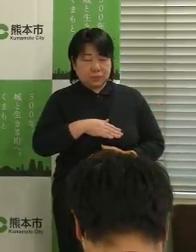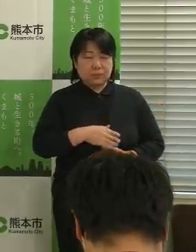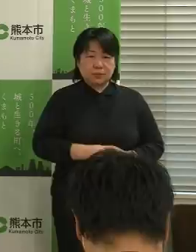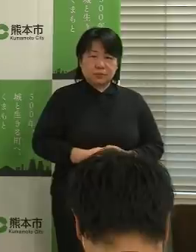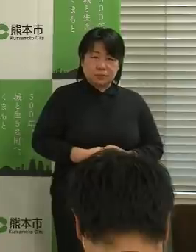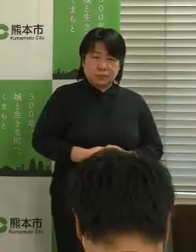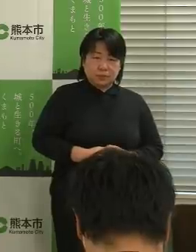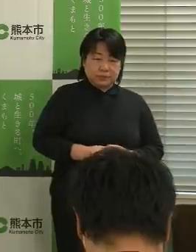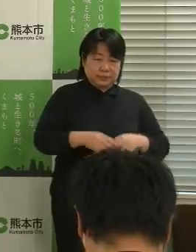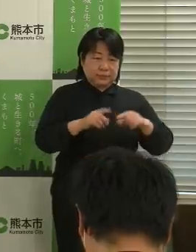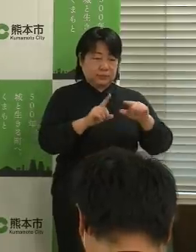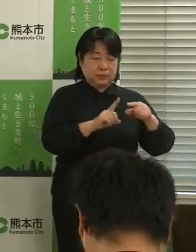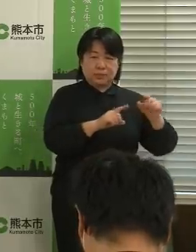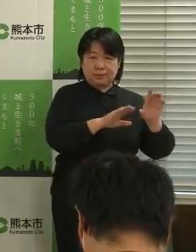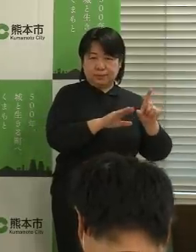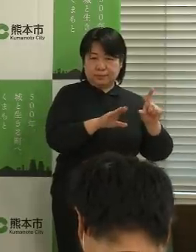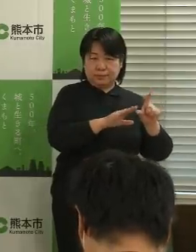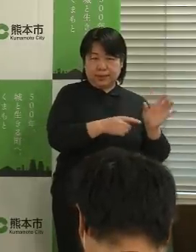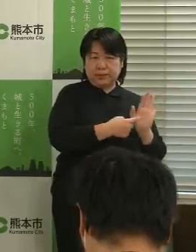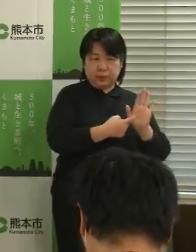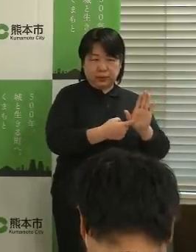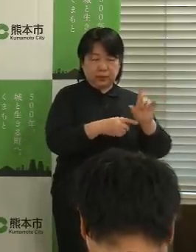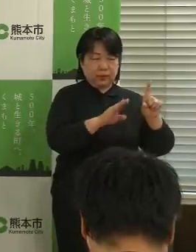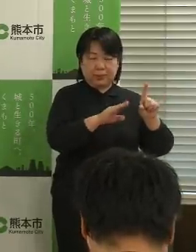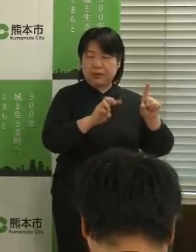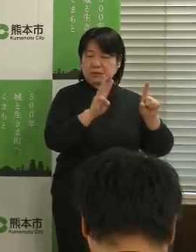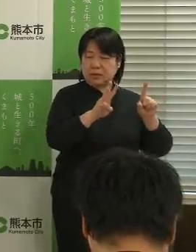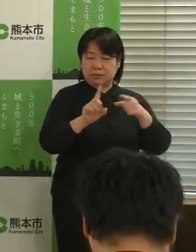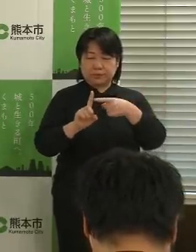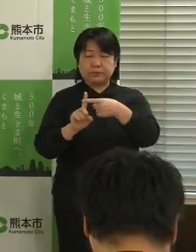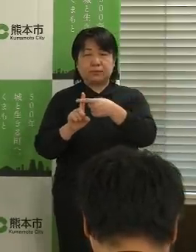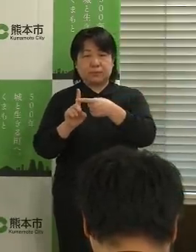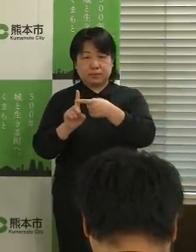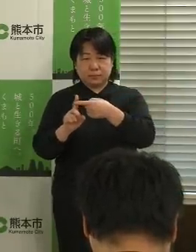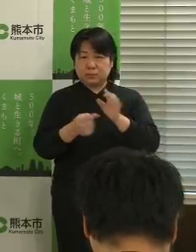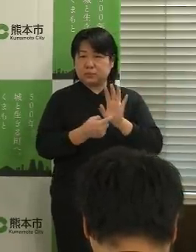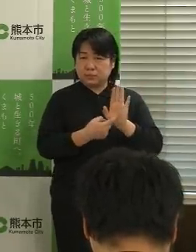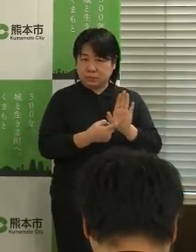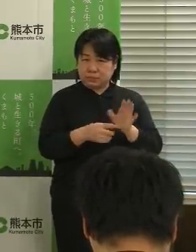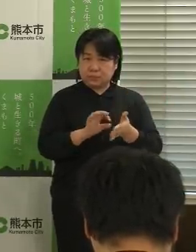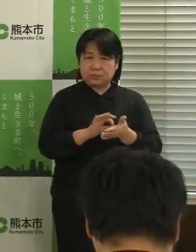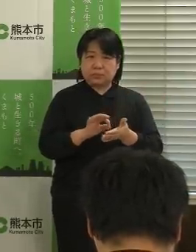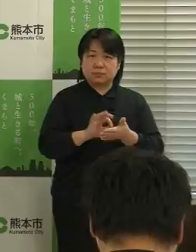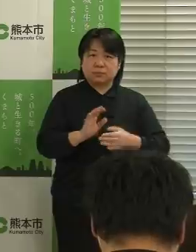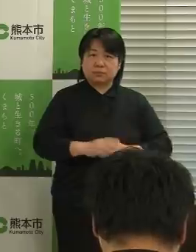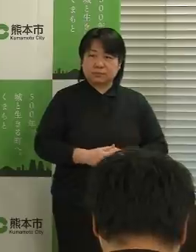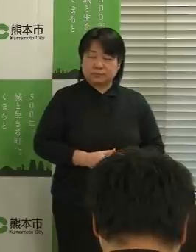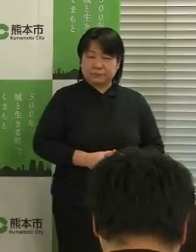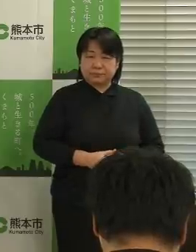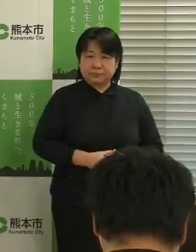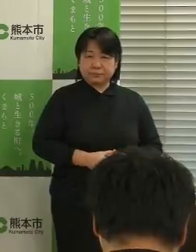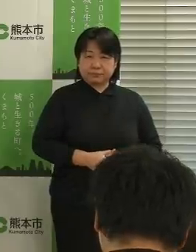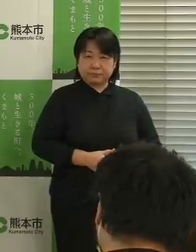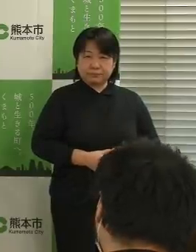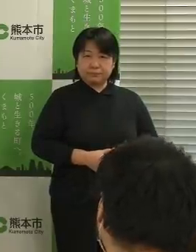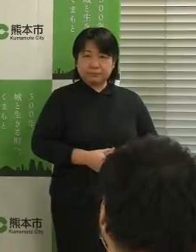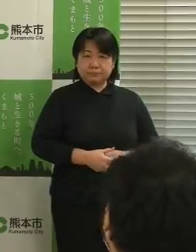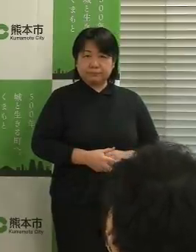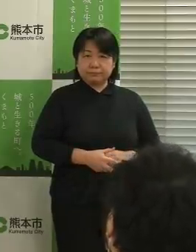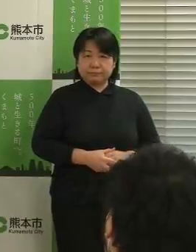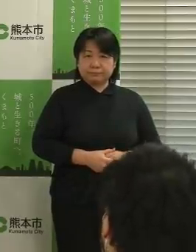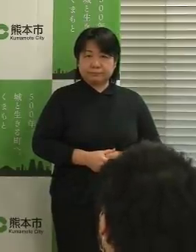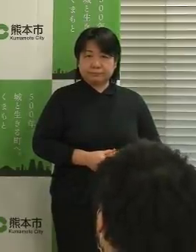ベル3プラスという表現をですね、あえてさせていただいたということでございます。 あと先ほど